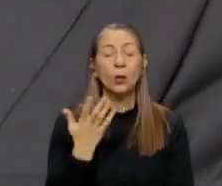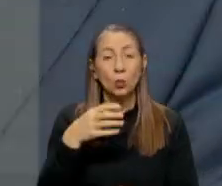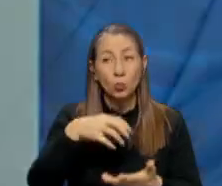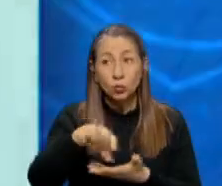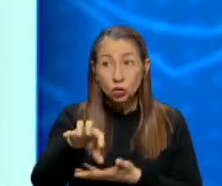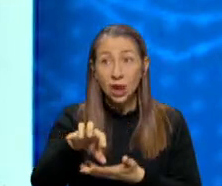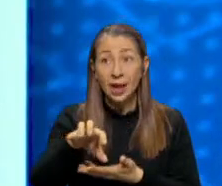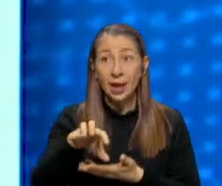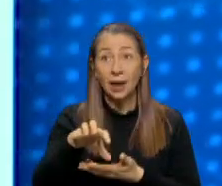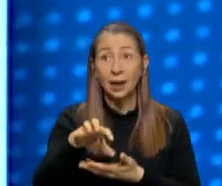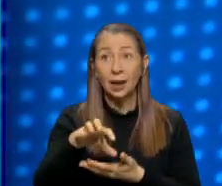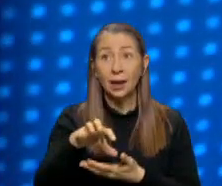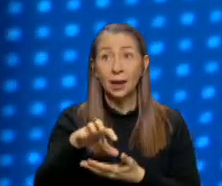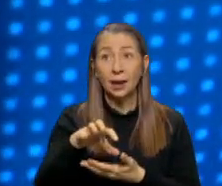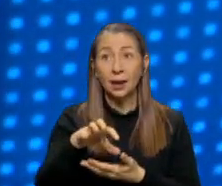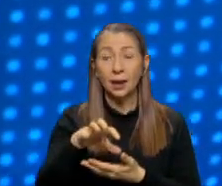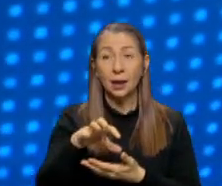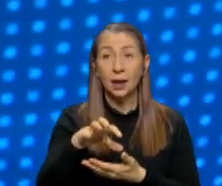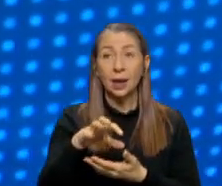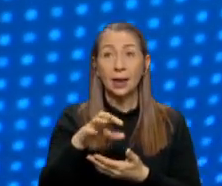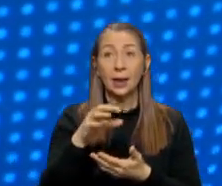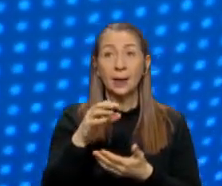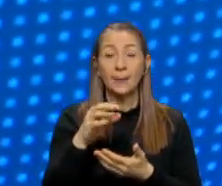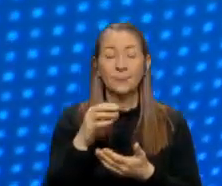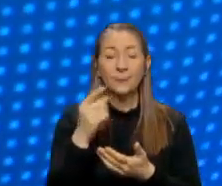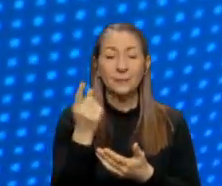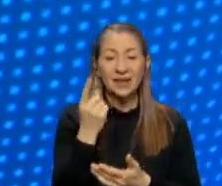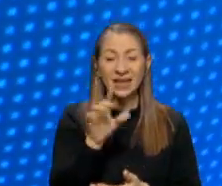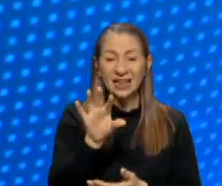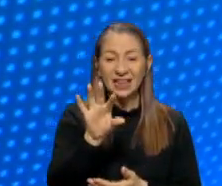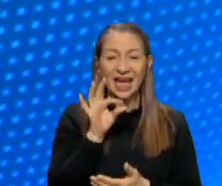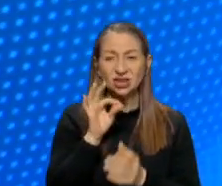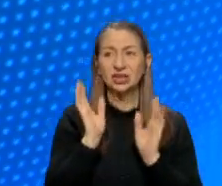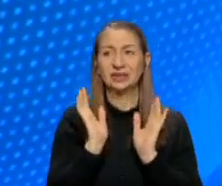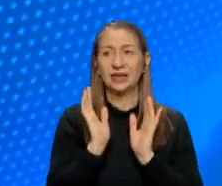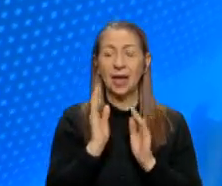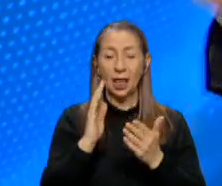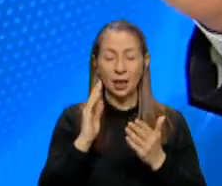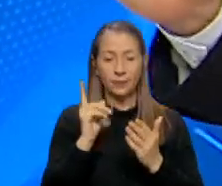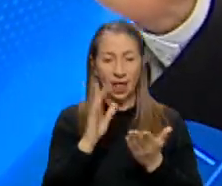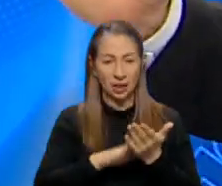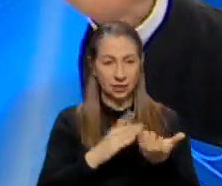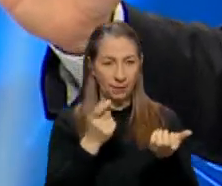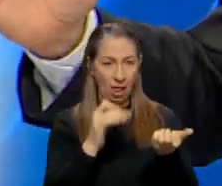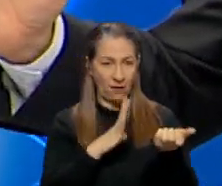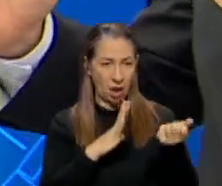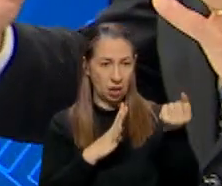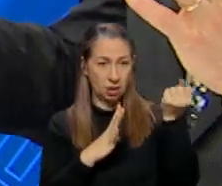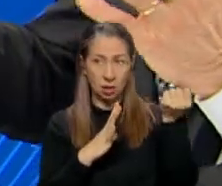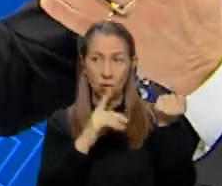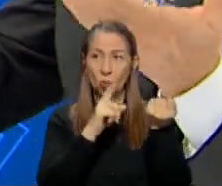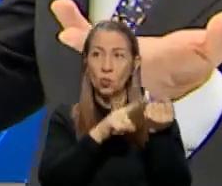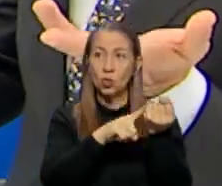bütçeler bir tercihler manzumesidir yani Elinizde bir para var Ve bunu